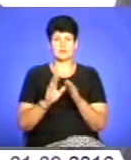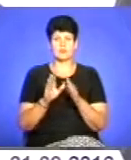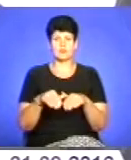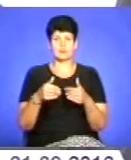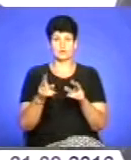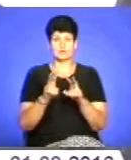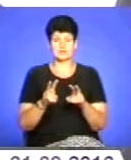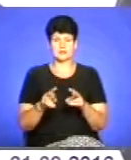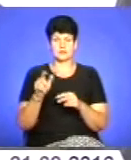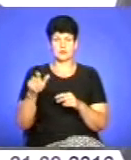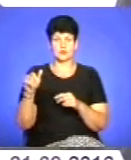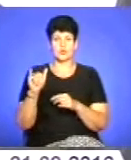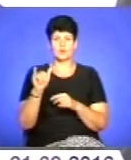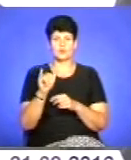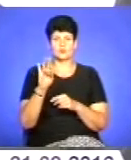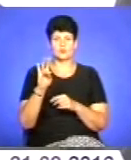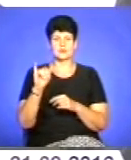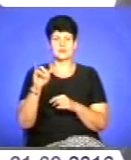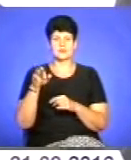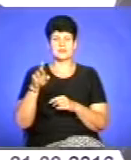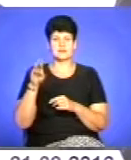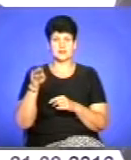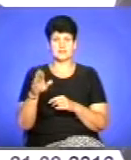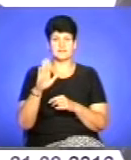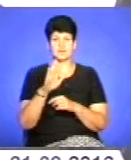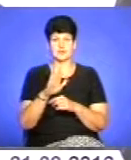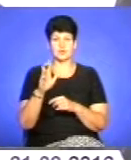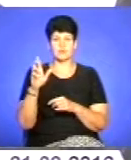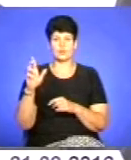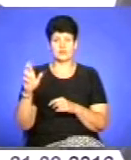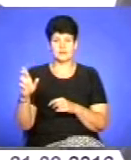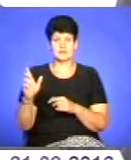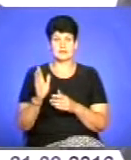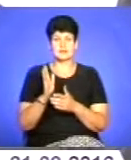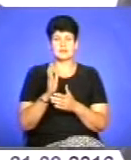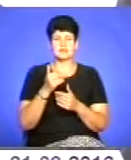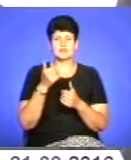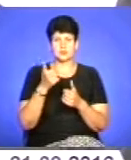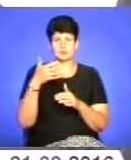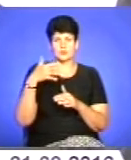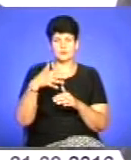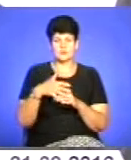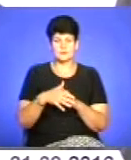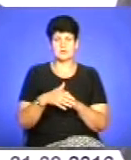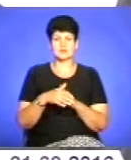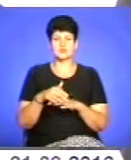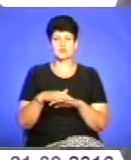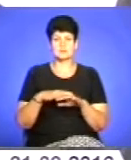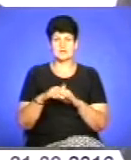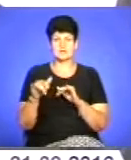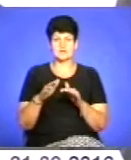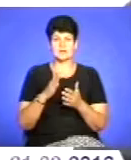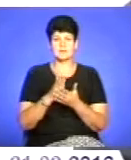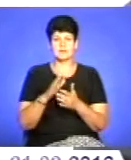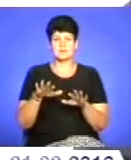розглянути кандидатуру Уніята Віктора Богдановича, який досвідчений фахівцем в галузі мас-медіа та добре розуміється на суспільних процесах, що мають місце в